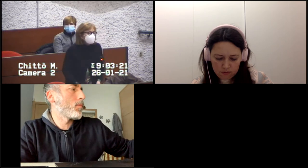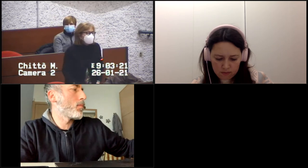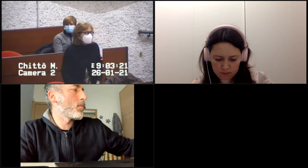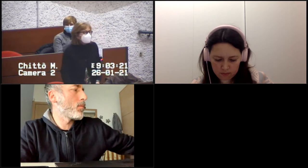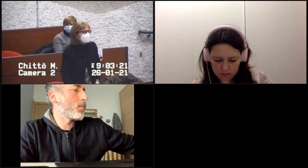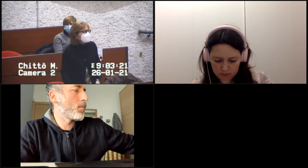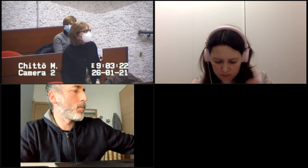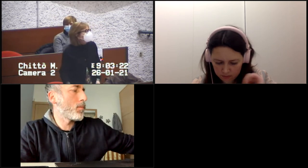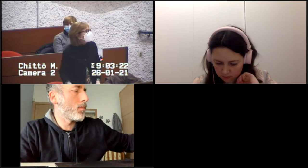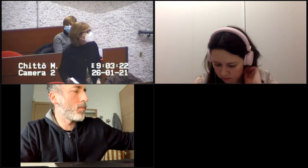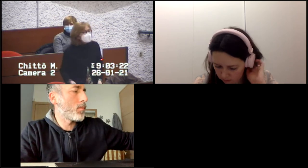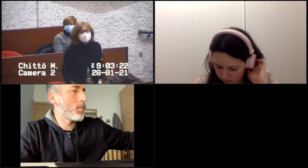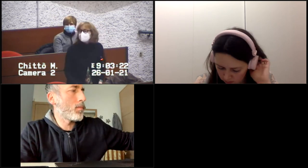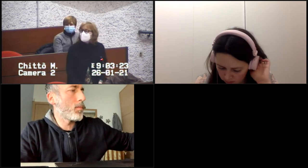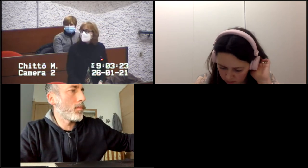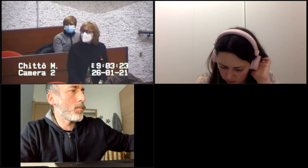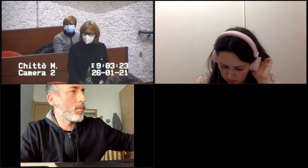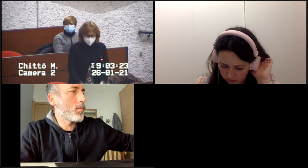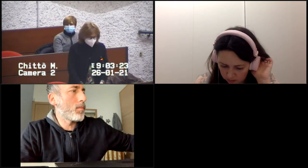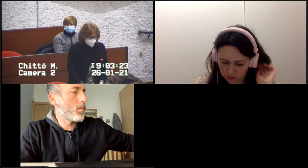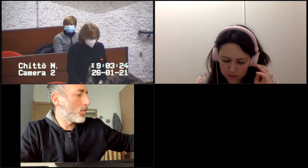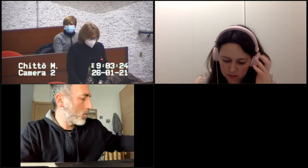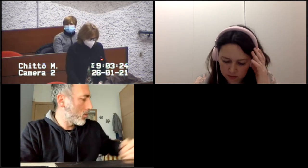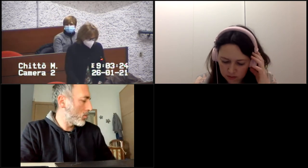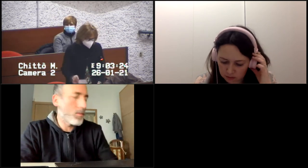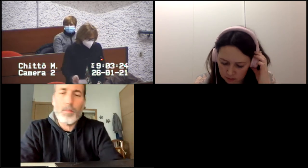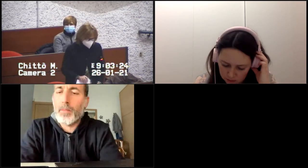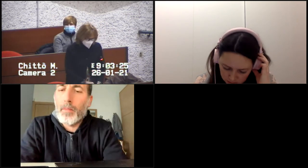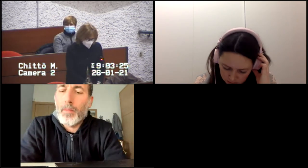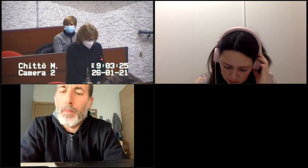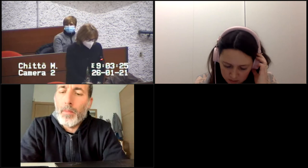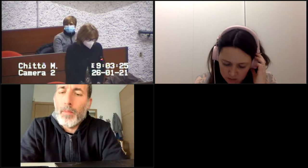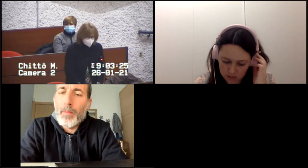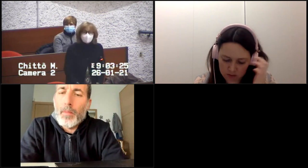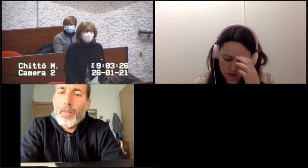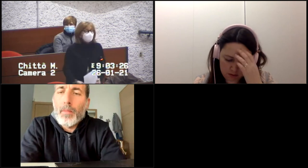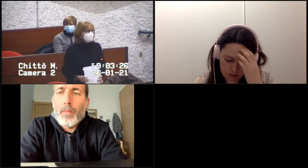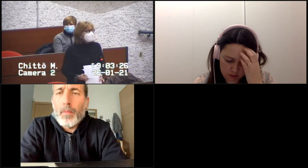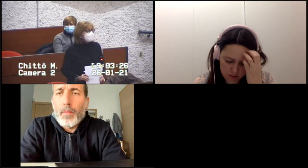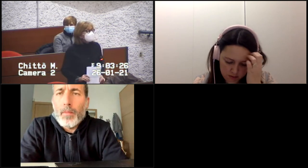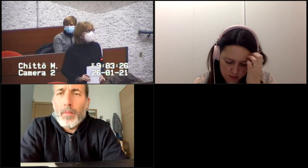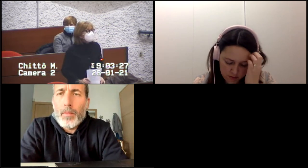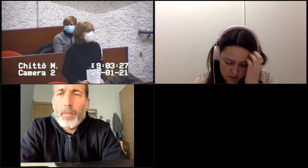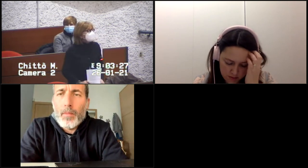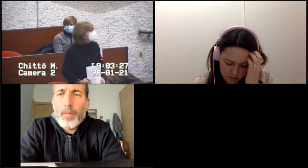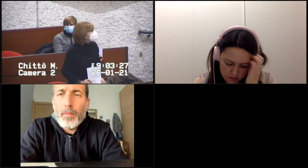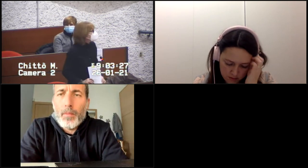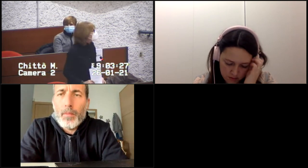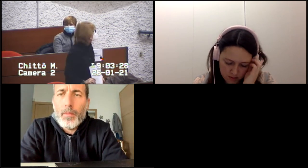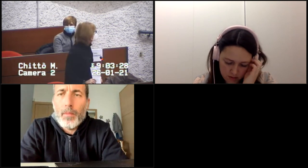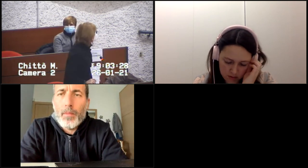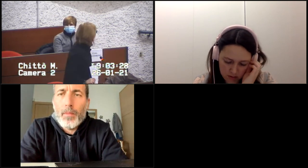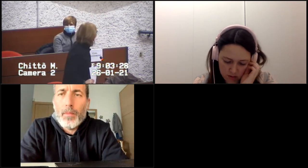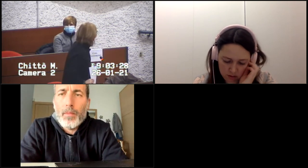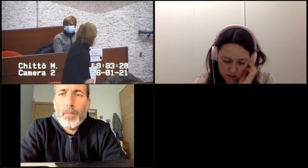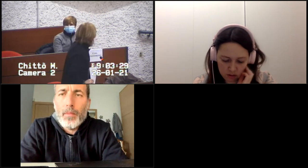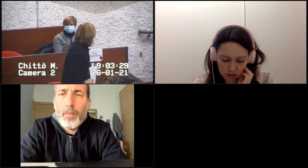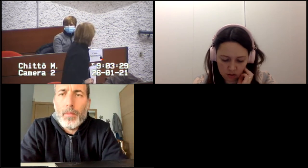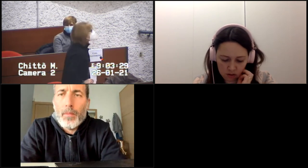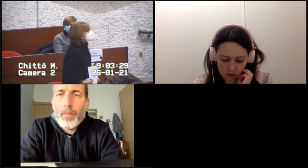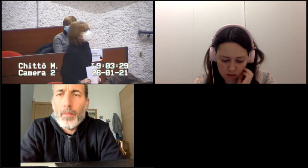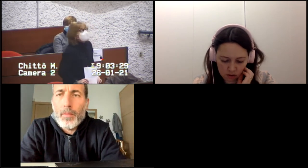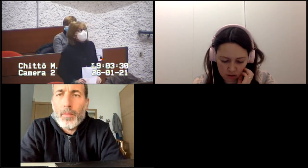importante, da una città grande, da una città che sì, come dire, con orgoglio alza in piedi e dice: cara Regione